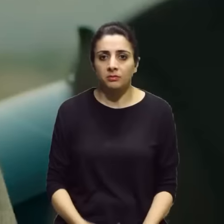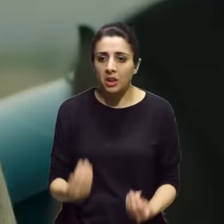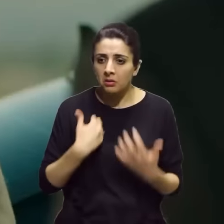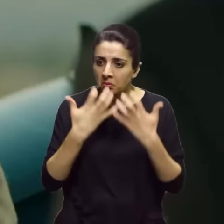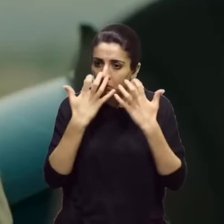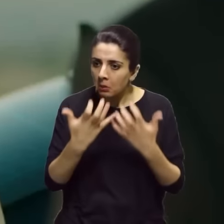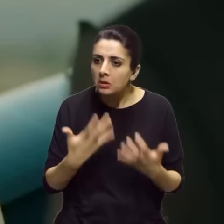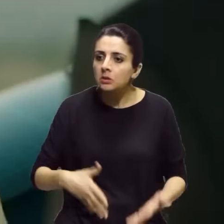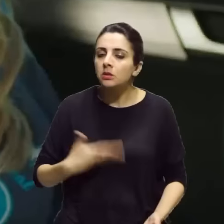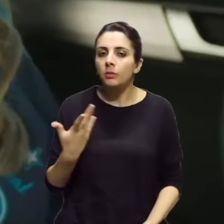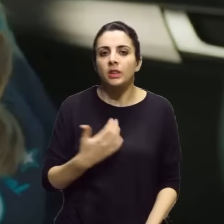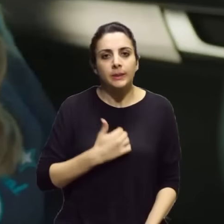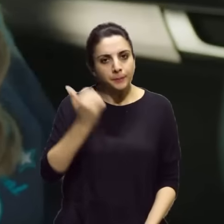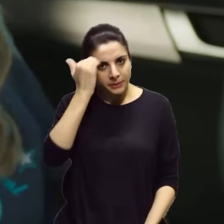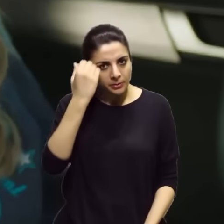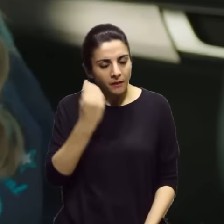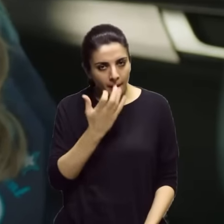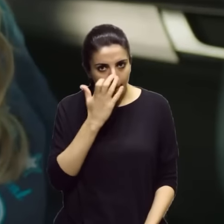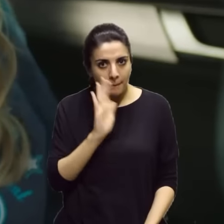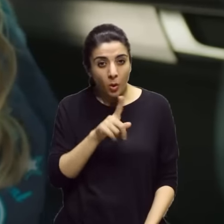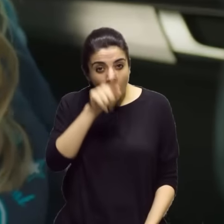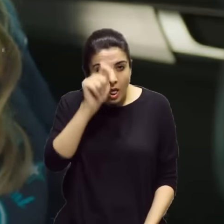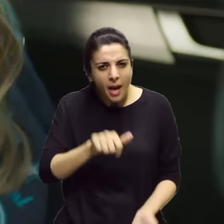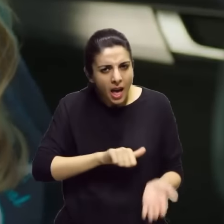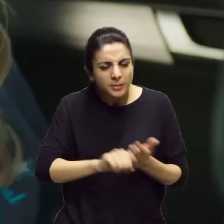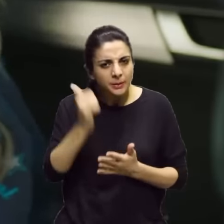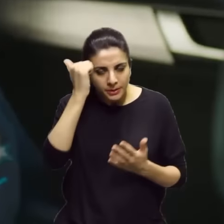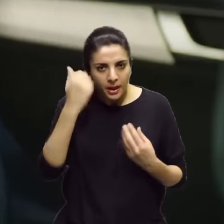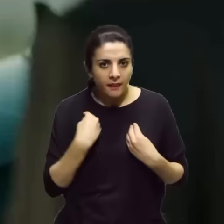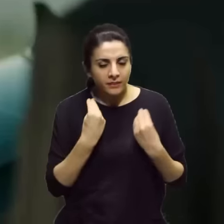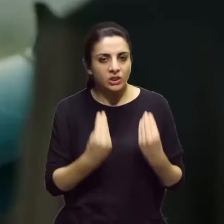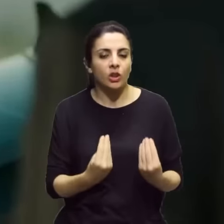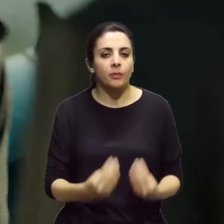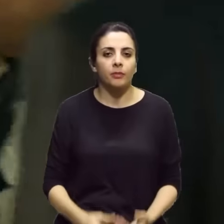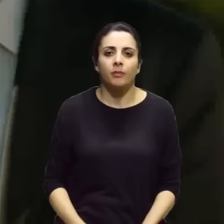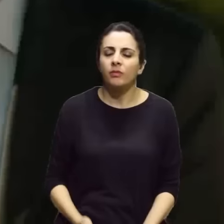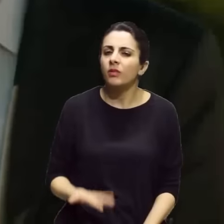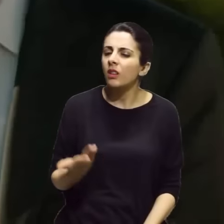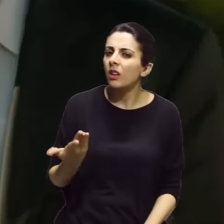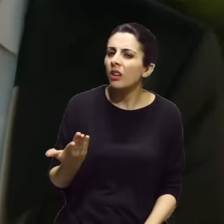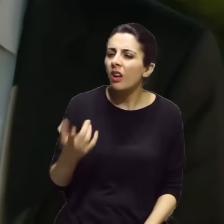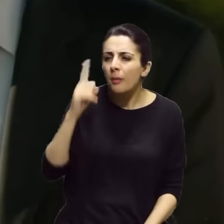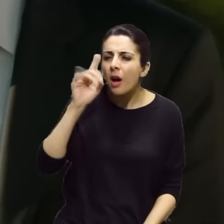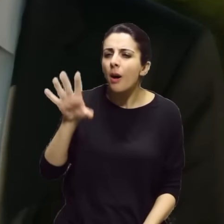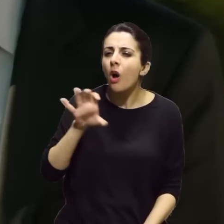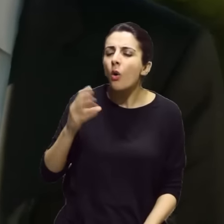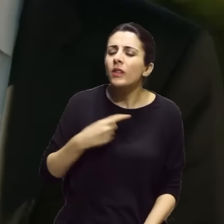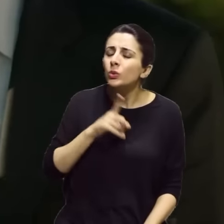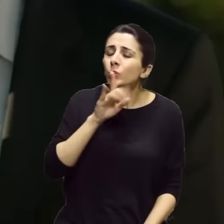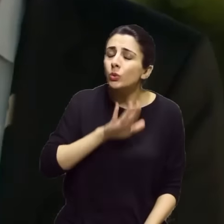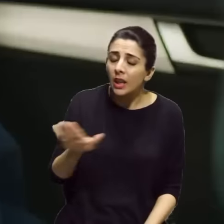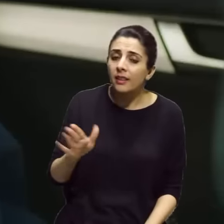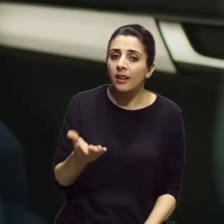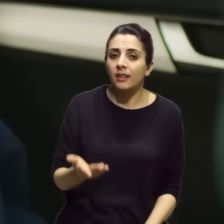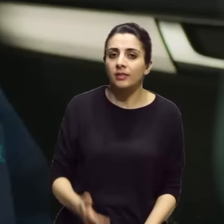de yaramıyor ya. Pişman edeceğim Sinan seni. Bu yaptıkların hepsine pişman olacaksın. Ya başımı ağrıttın ya. Sus artık,